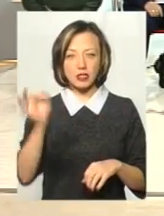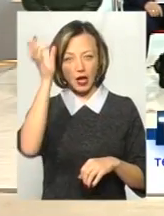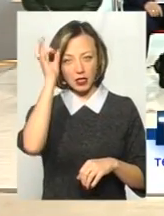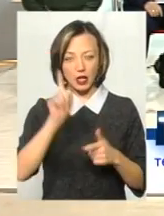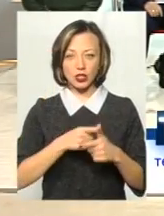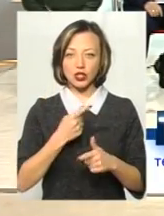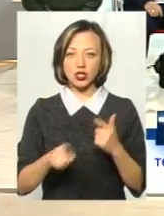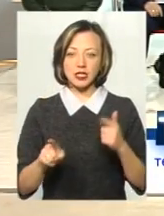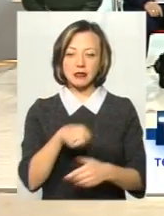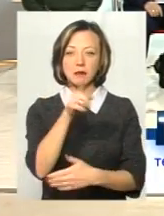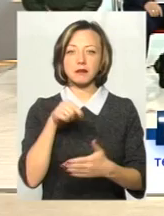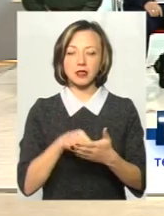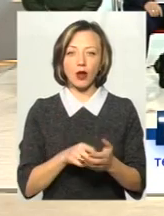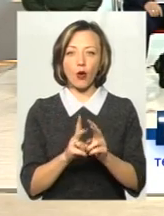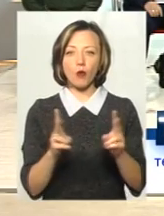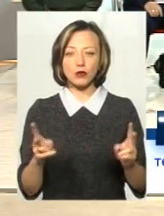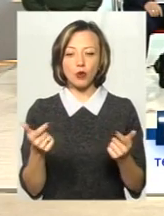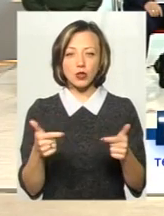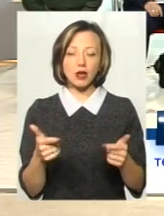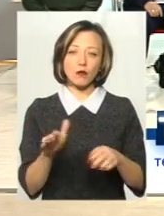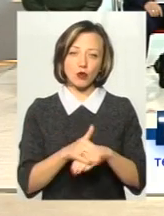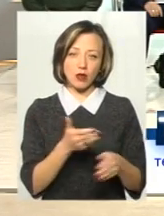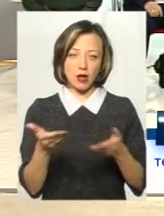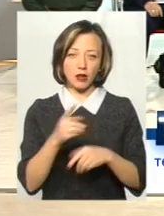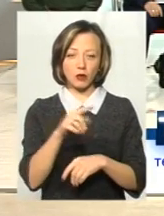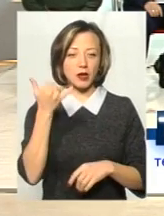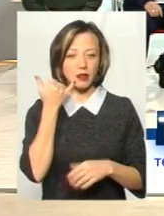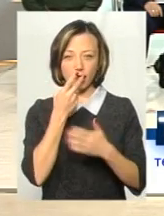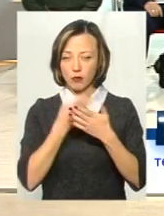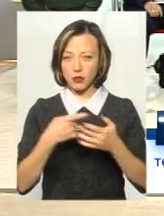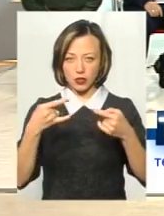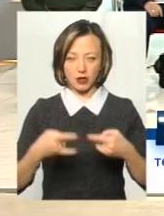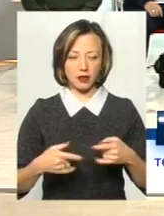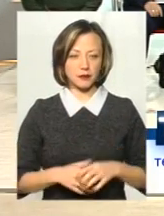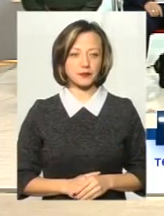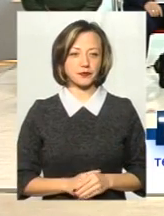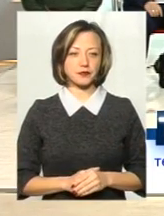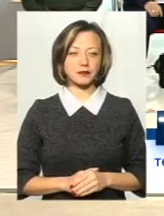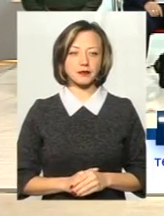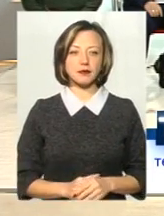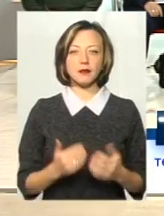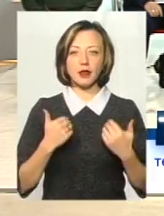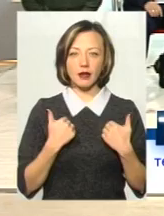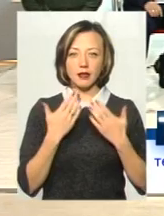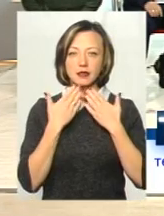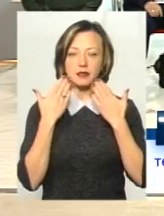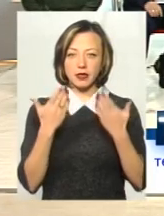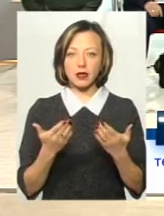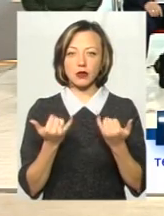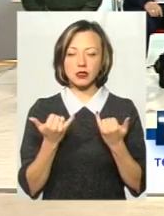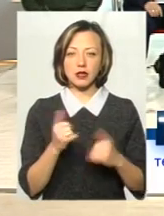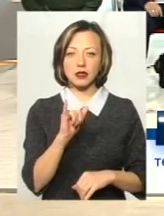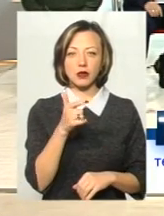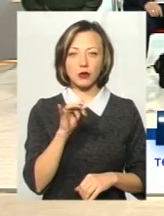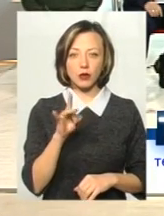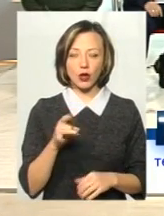чи задати запитання комусь з наших гостей, будь ласка, номера телефонів бачите на своїх екранах. А я звертаюся зараз, пане Ігор і пане